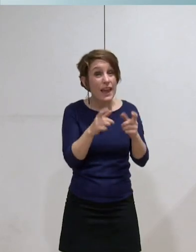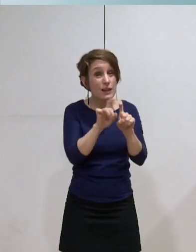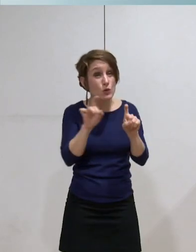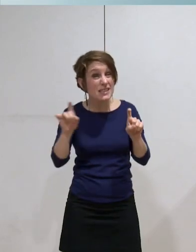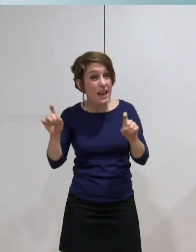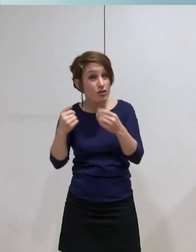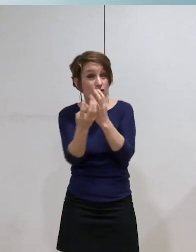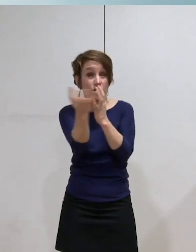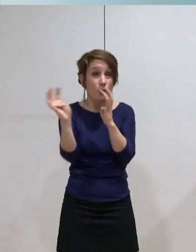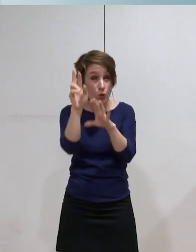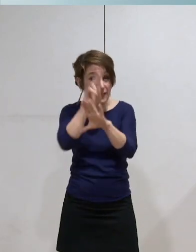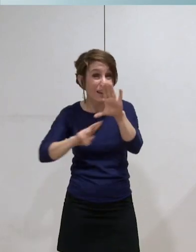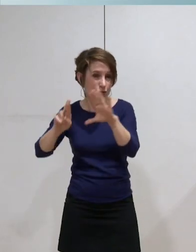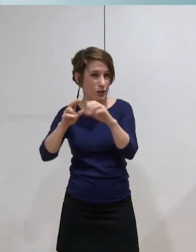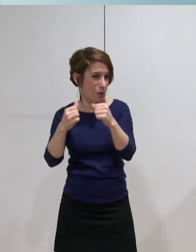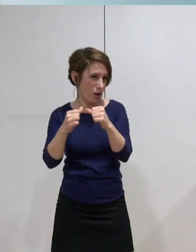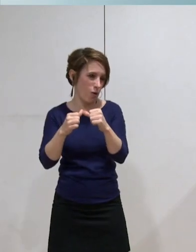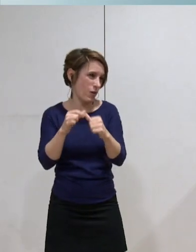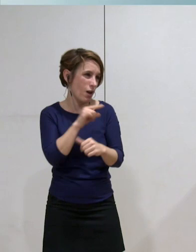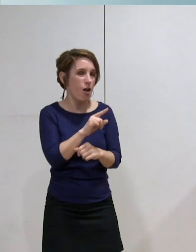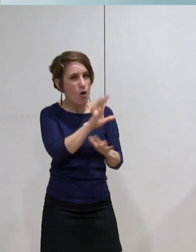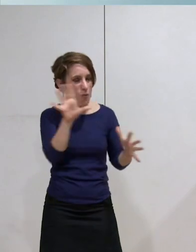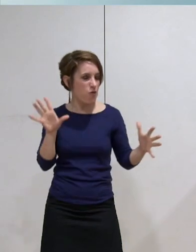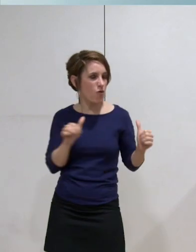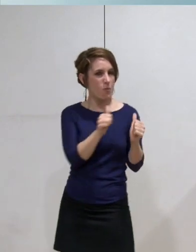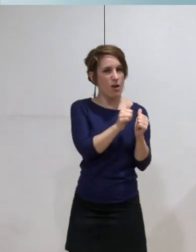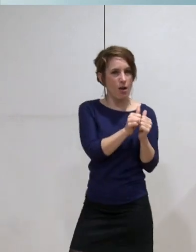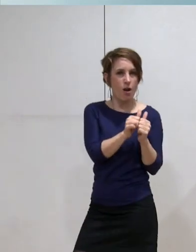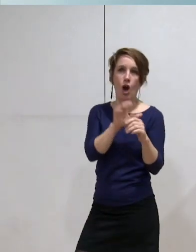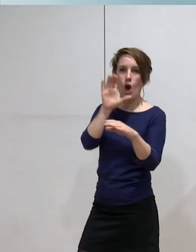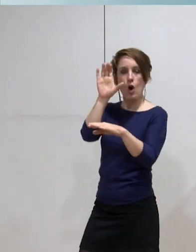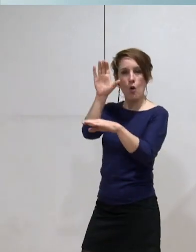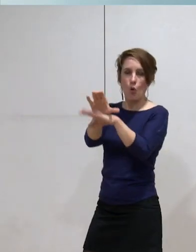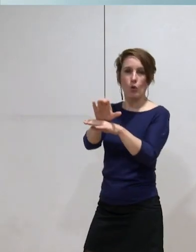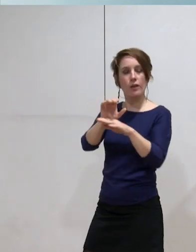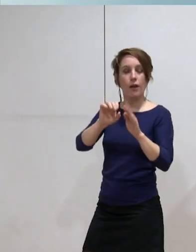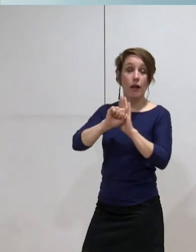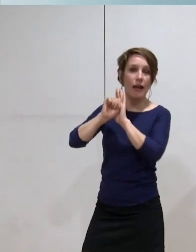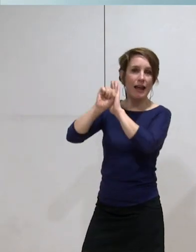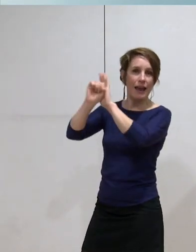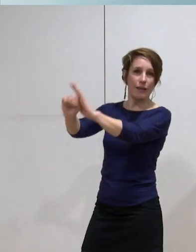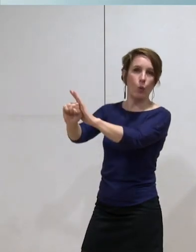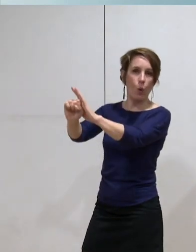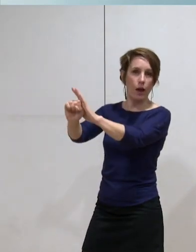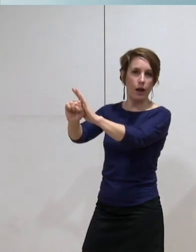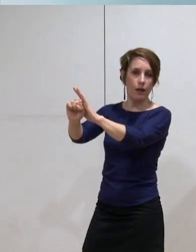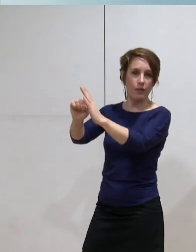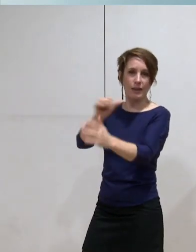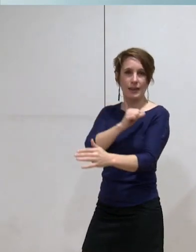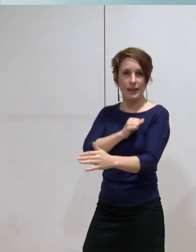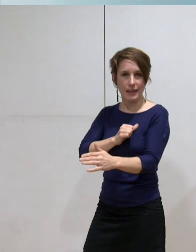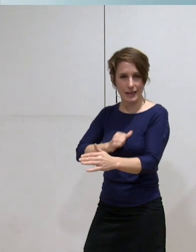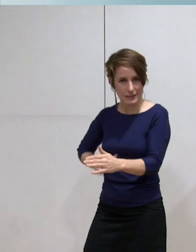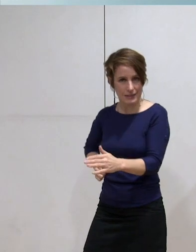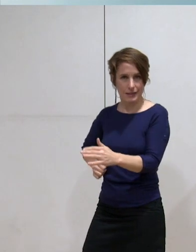l'union sacrée contre la droite est-ce que je dois dire camailleux caméléon de différentes couleurs j'en sais rien et la droite